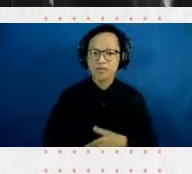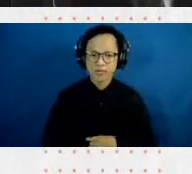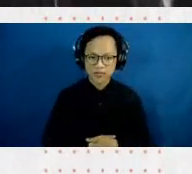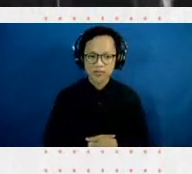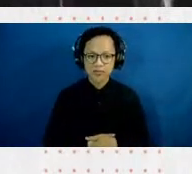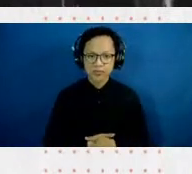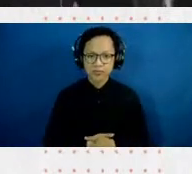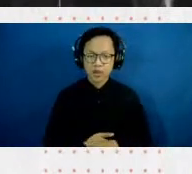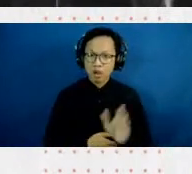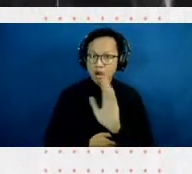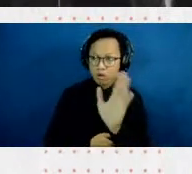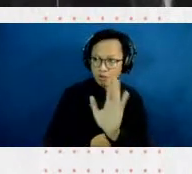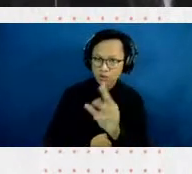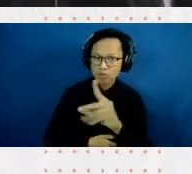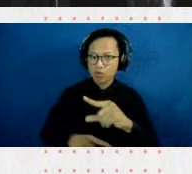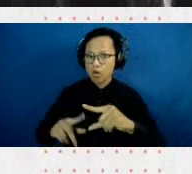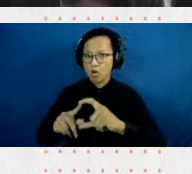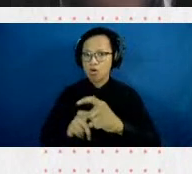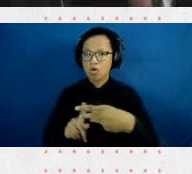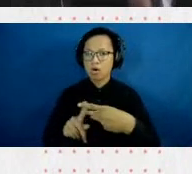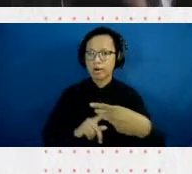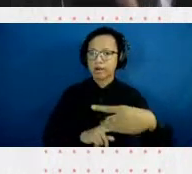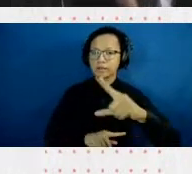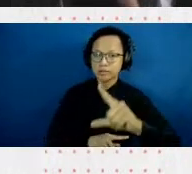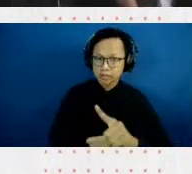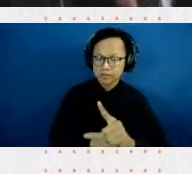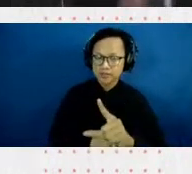Halo, Kak Rachel.